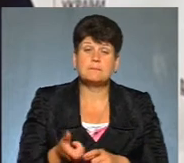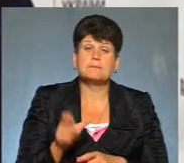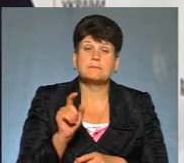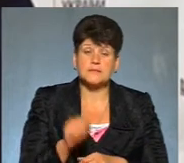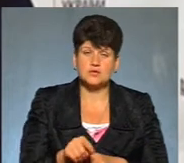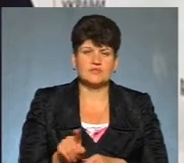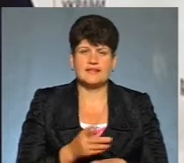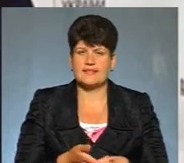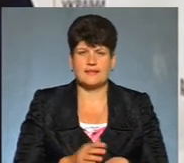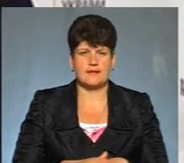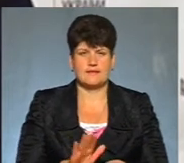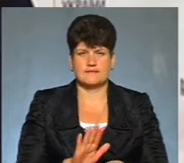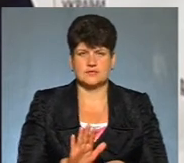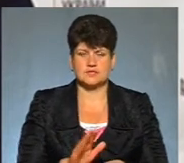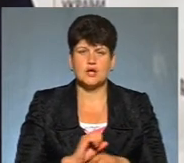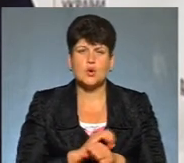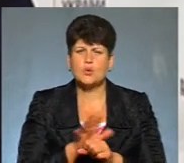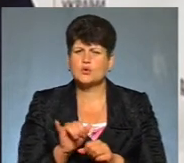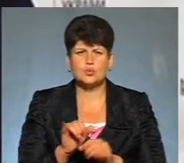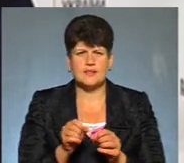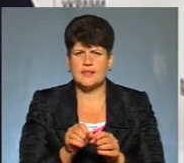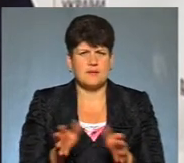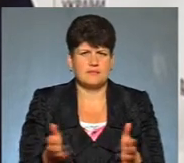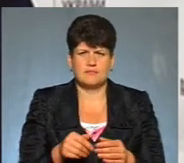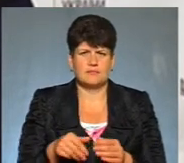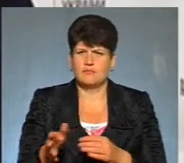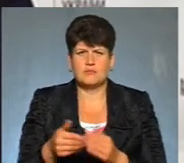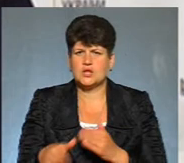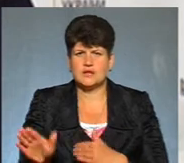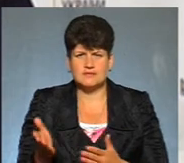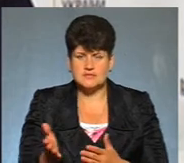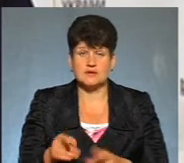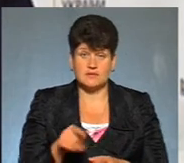є важкими. Ковід нікуди не подівся. Ви бачите, що він